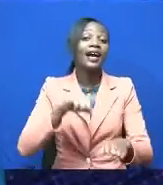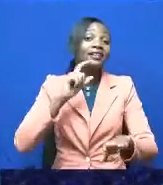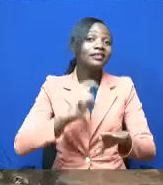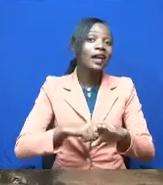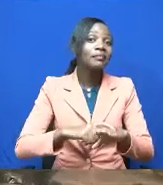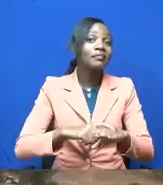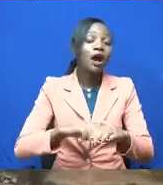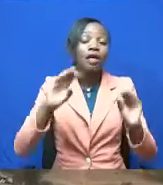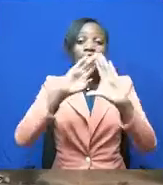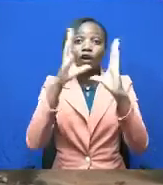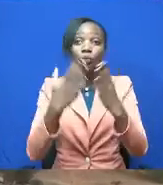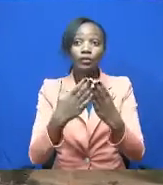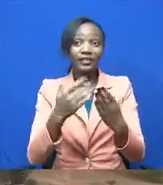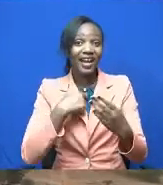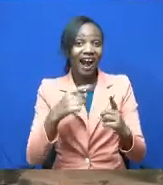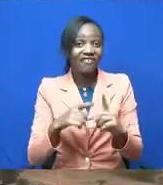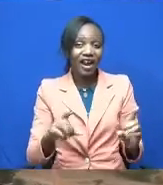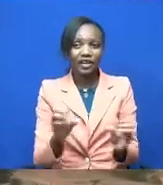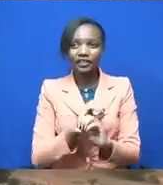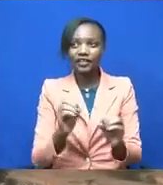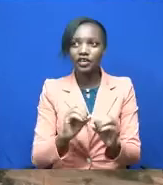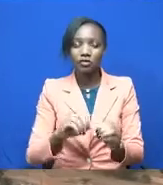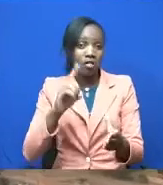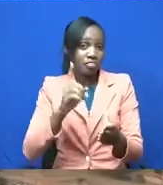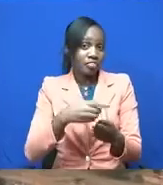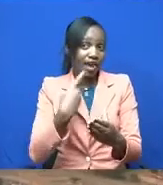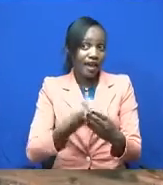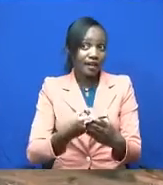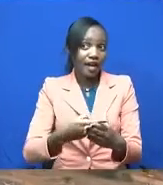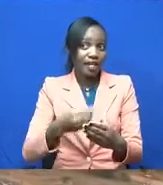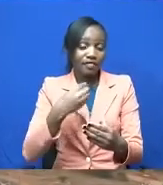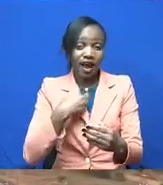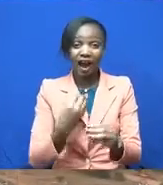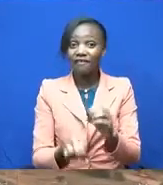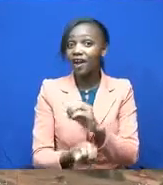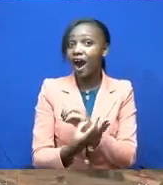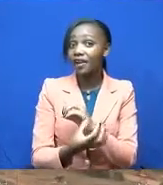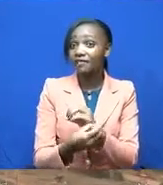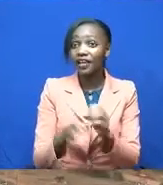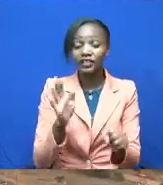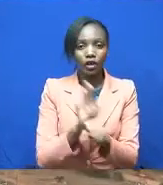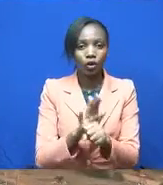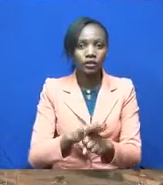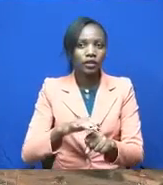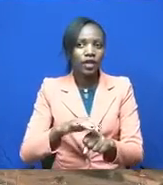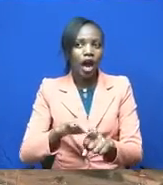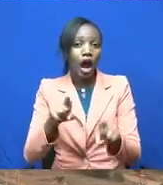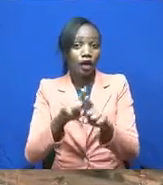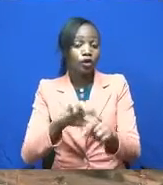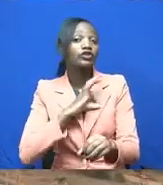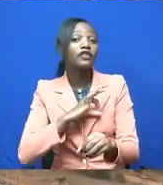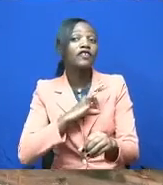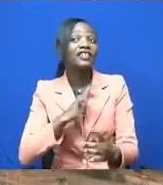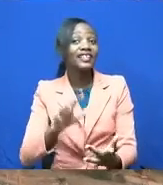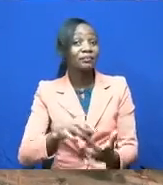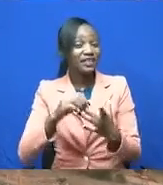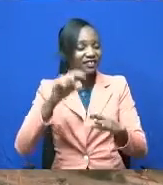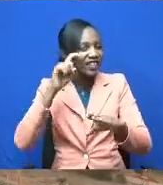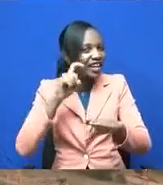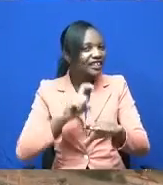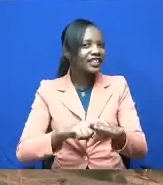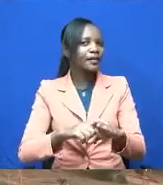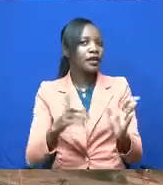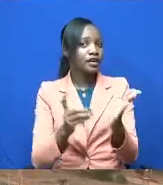haina umiliki wa mtu yeyote, walio na ushawishi ufaidi pakubwa, haswa wakati miradi inaanzishwa kama ule wa mafuta wa